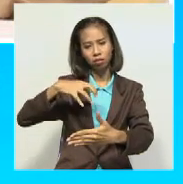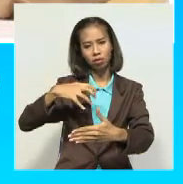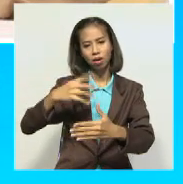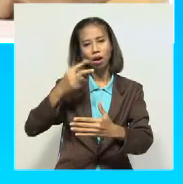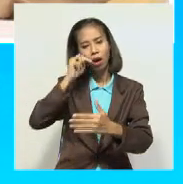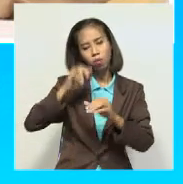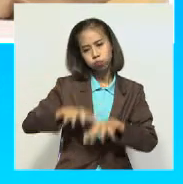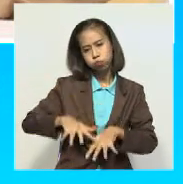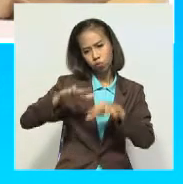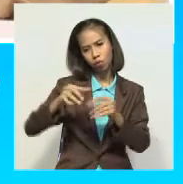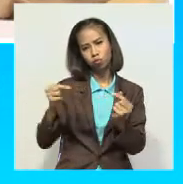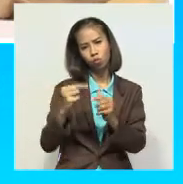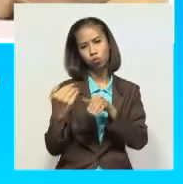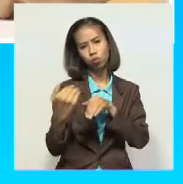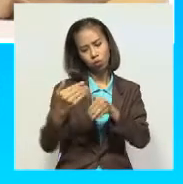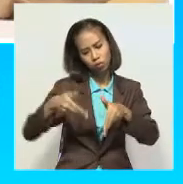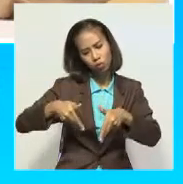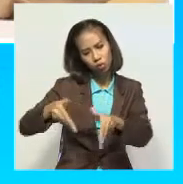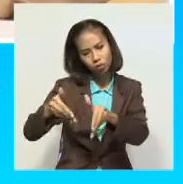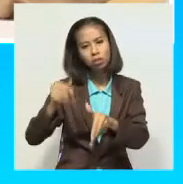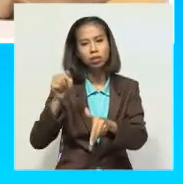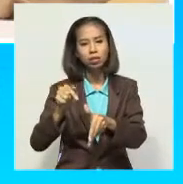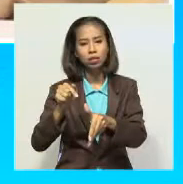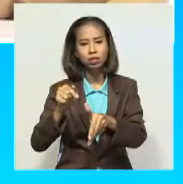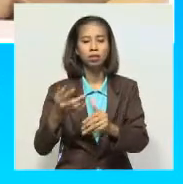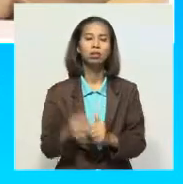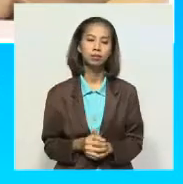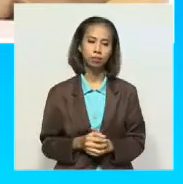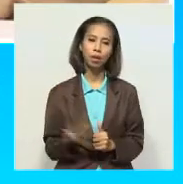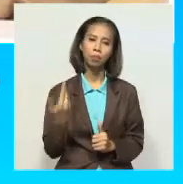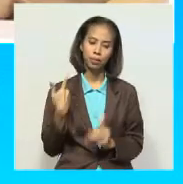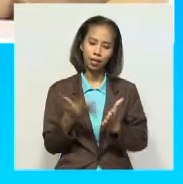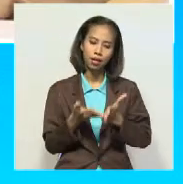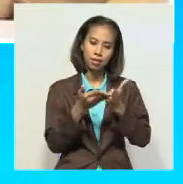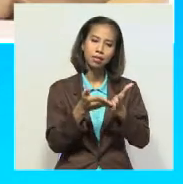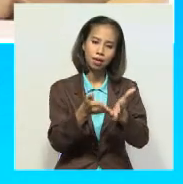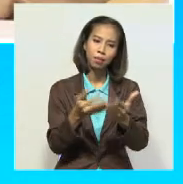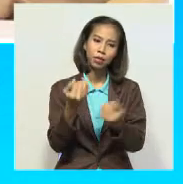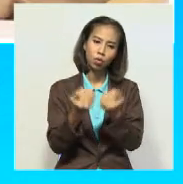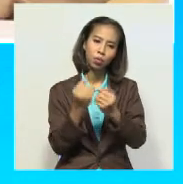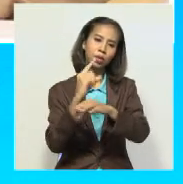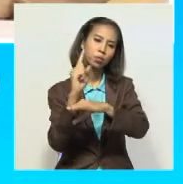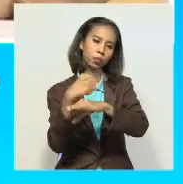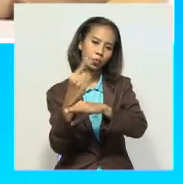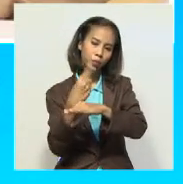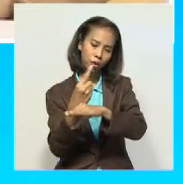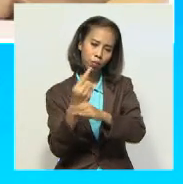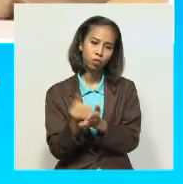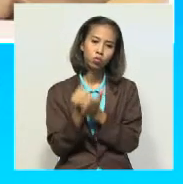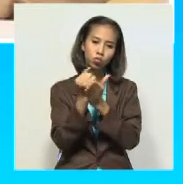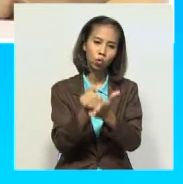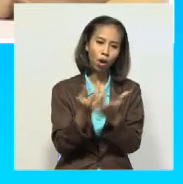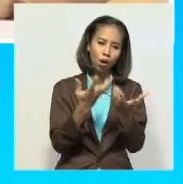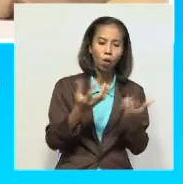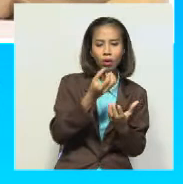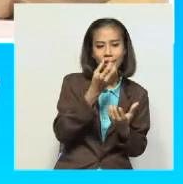วมทางสัญจรนะคะตัดทางทางเราก็มีเรือมีรถมีเฮลิคอปเตอร์ที่ขนส่งข้าวสารอาห